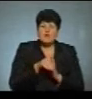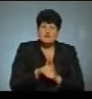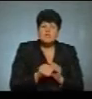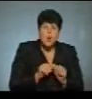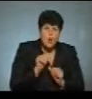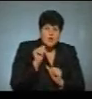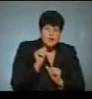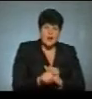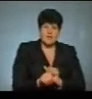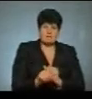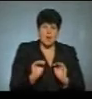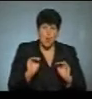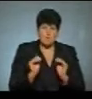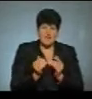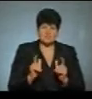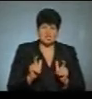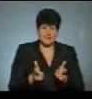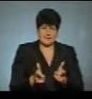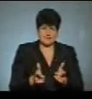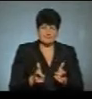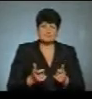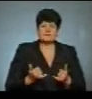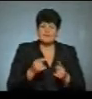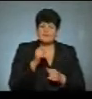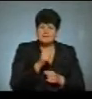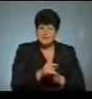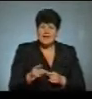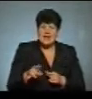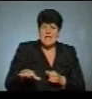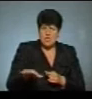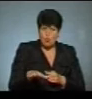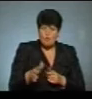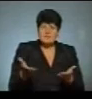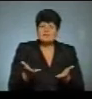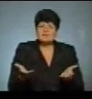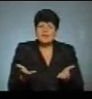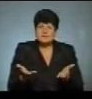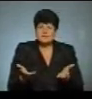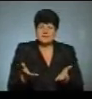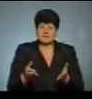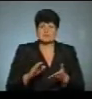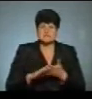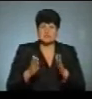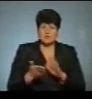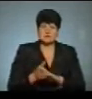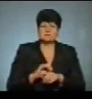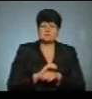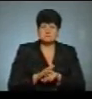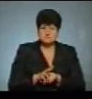окремих обмежень, карантинних обмежень для тих регіонів, де епідеміологічна